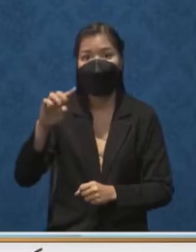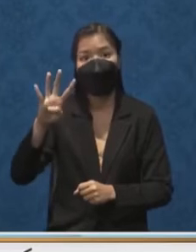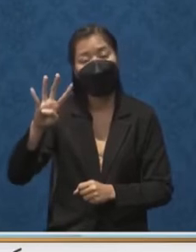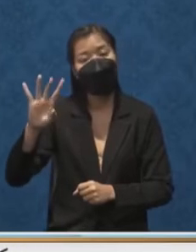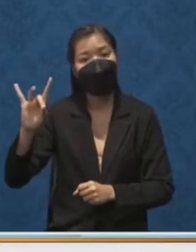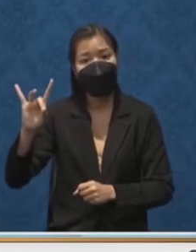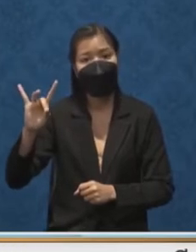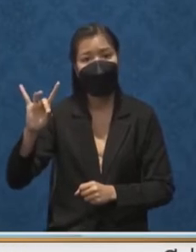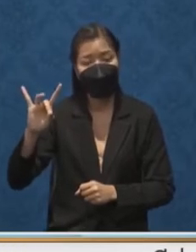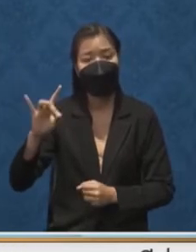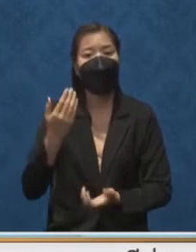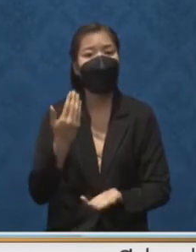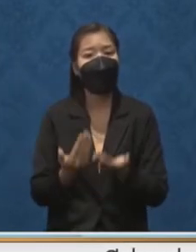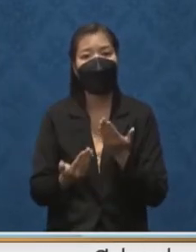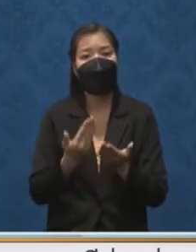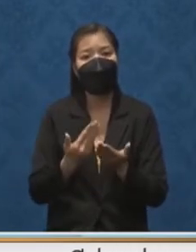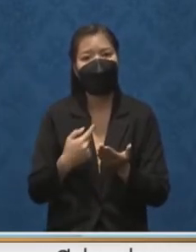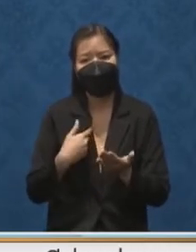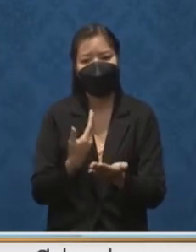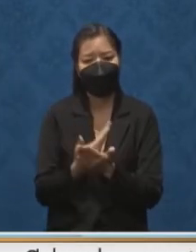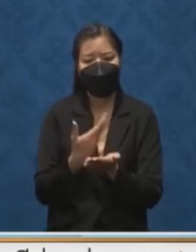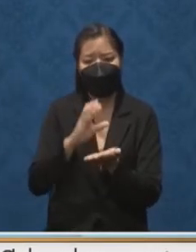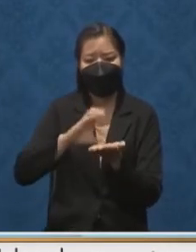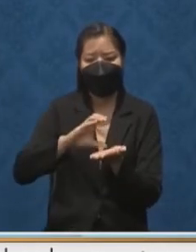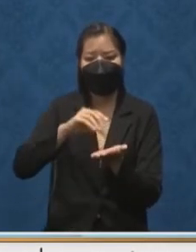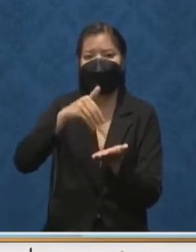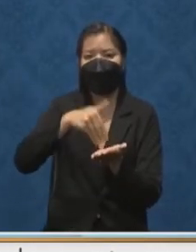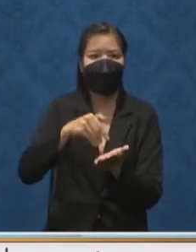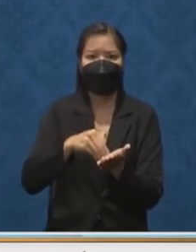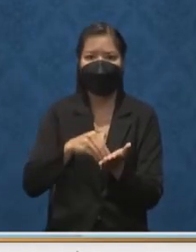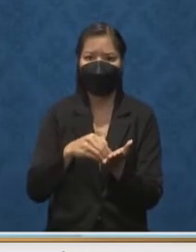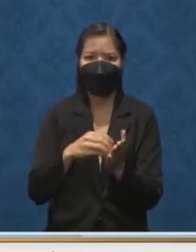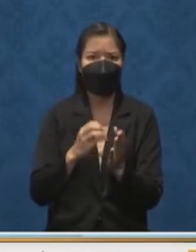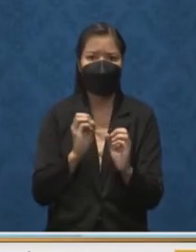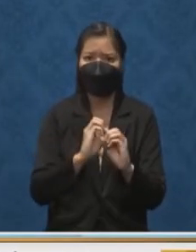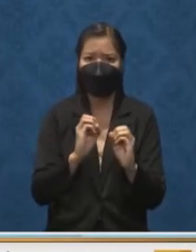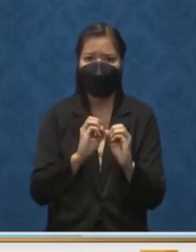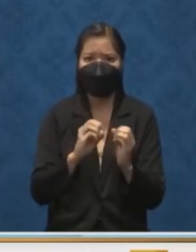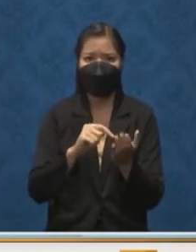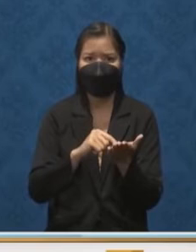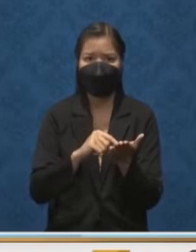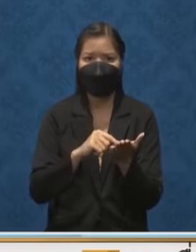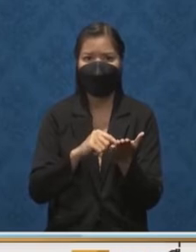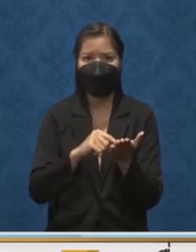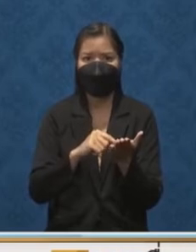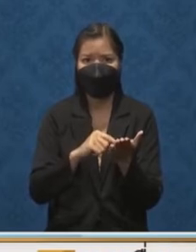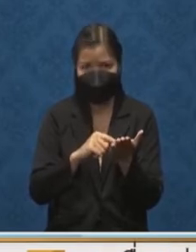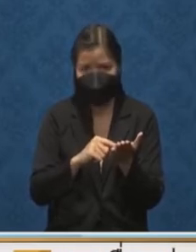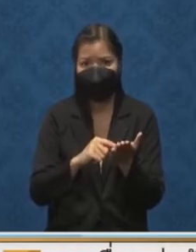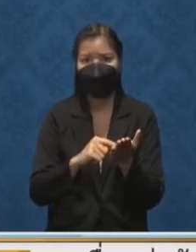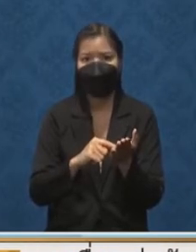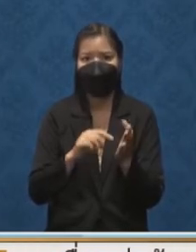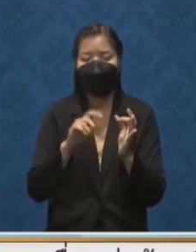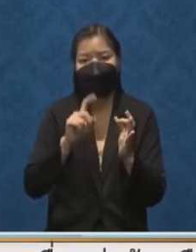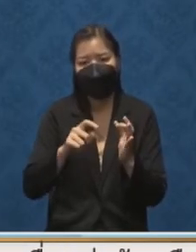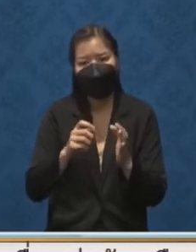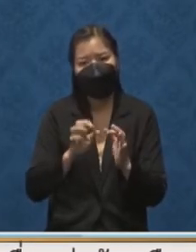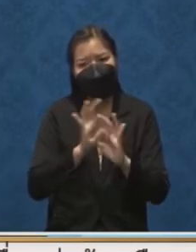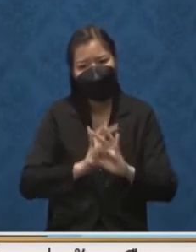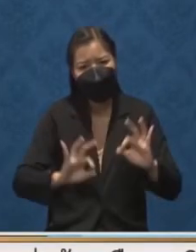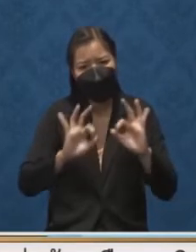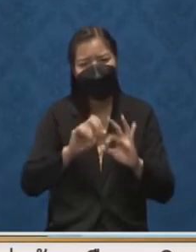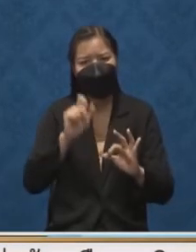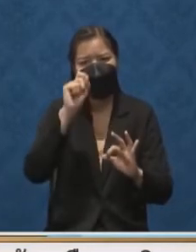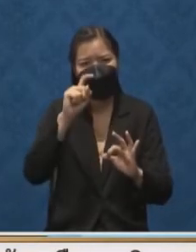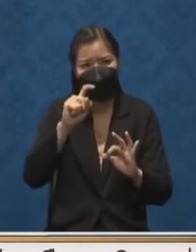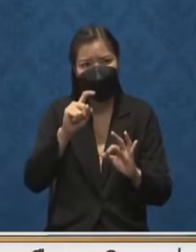แต่งบกลางดเท็จะไม่มีเลยนะครับเพรตเปนกรณีที่จะเป็จๆยัมา